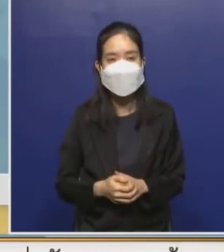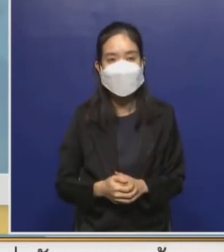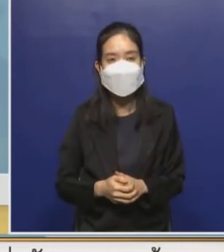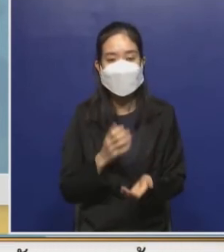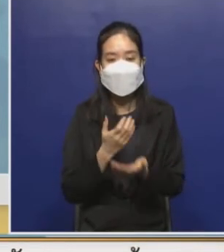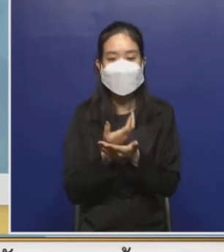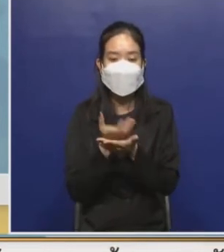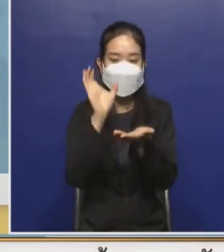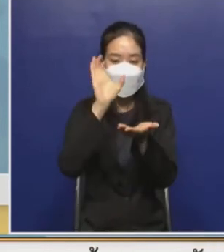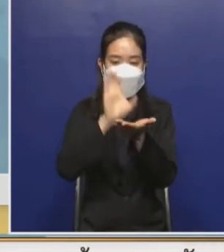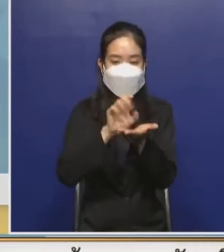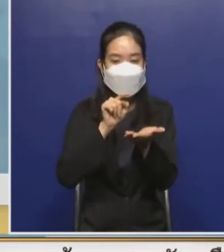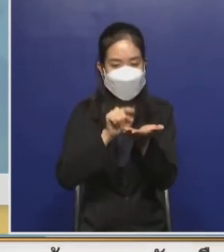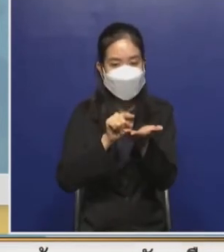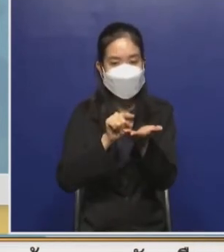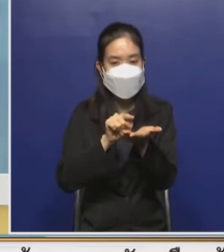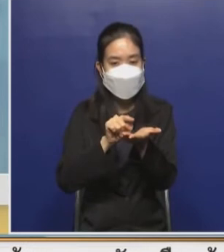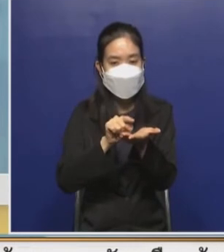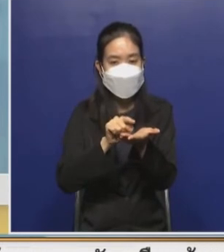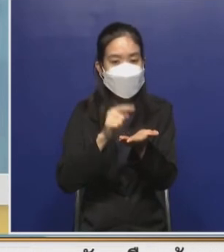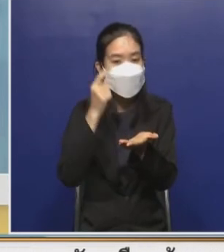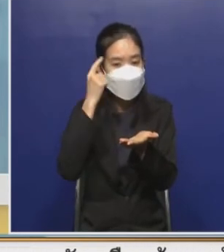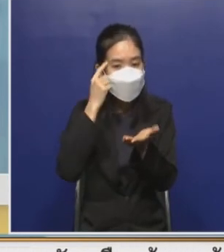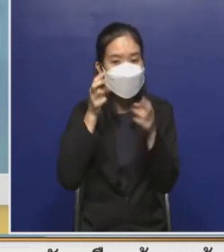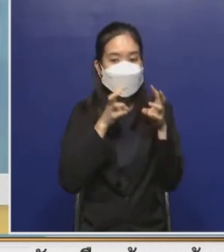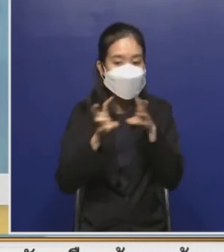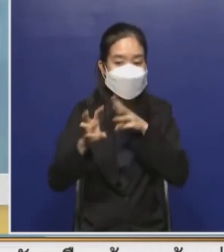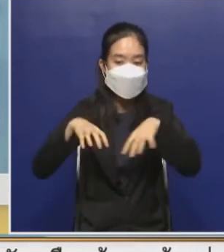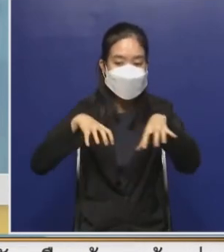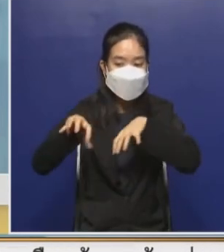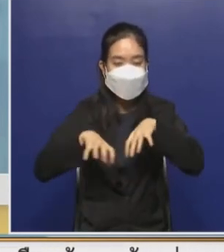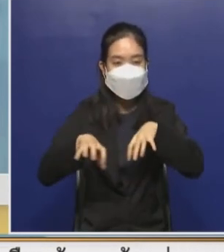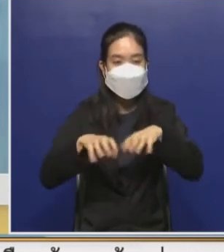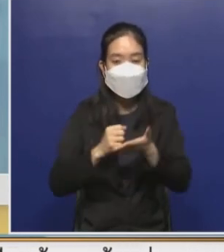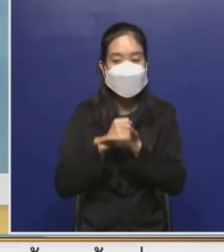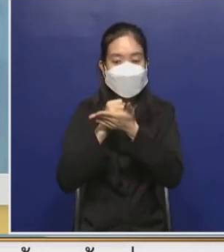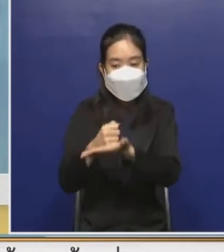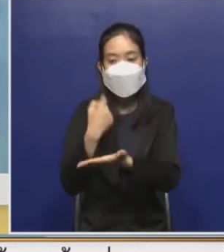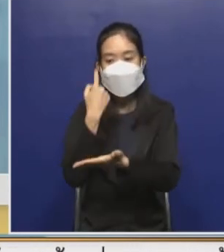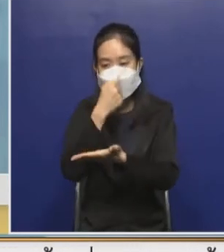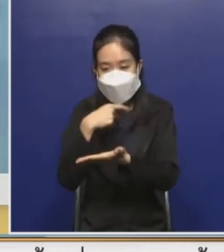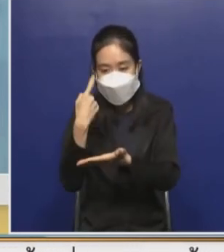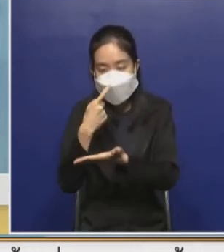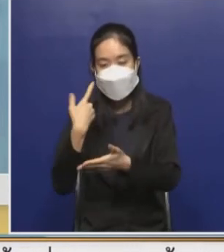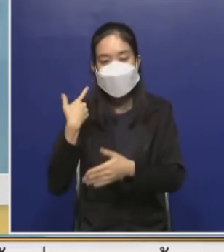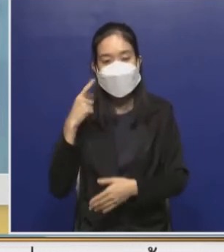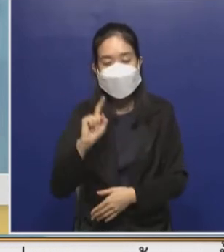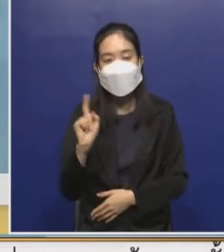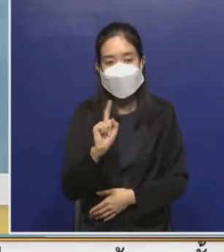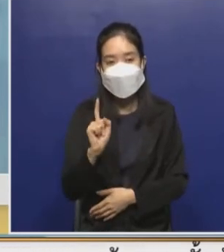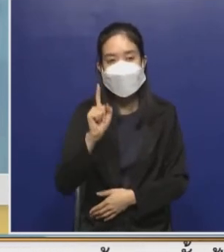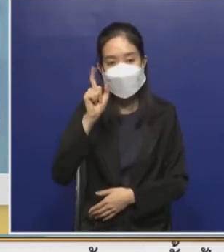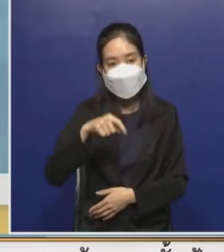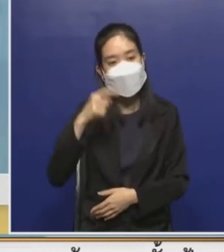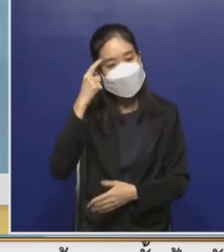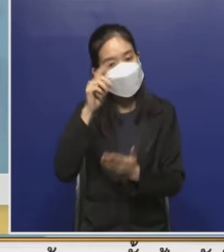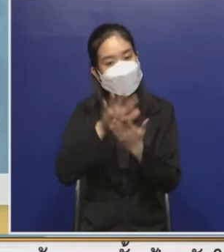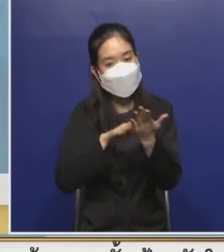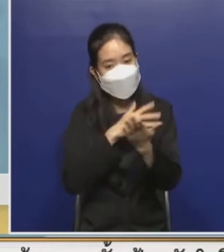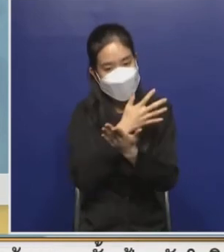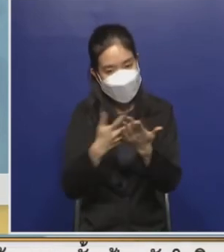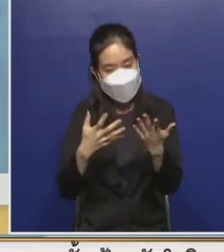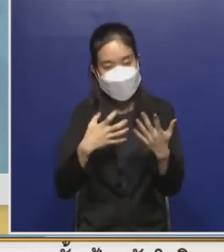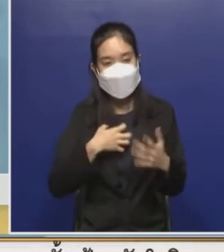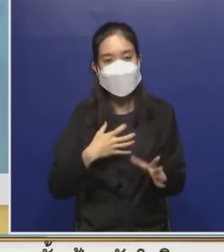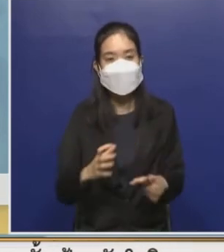ง็ประมาณจะต้องปรอบโจทยปัญห manqueและนี่กง็ประมาณรายจายปธริ ที่ควรจะเป็นขออนุญากลวโดย